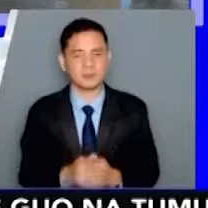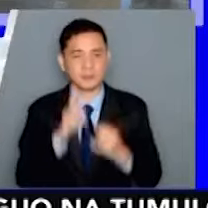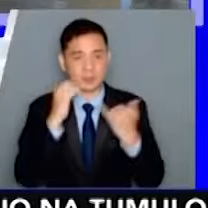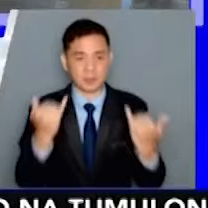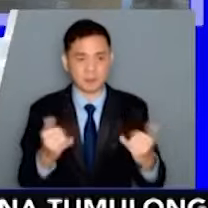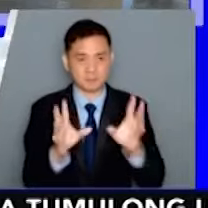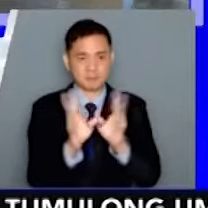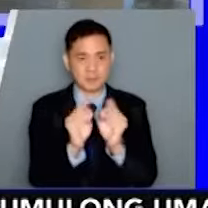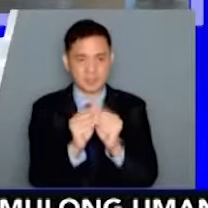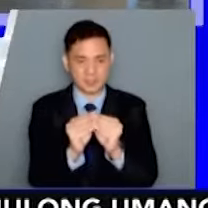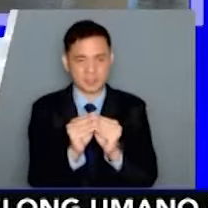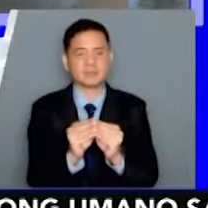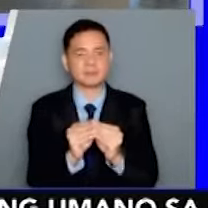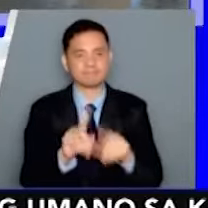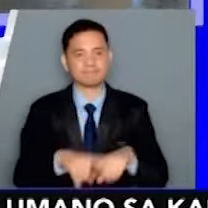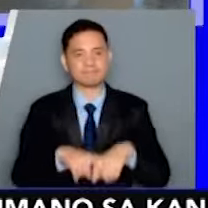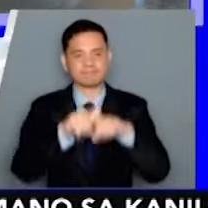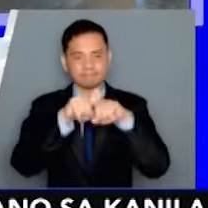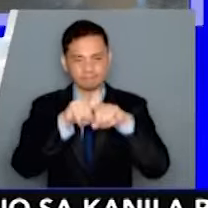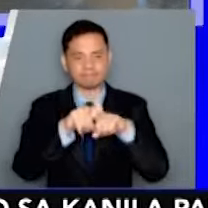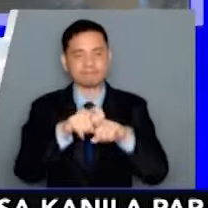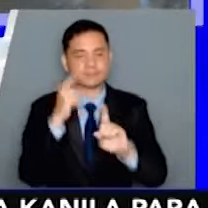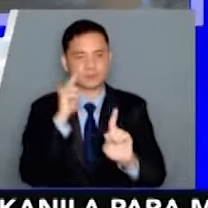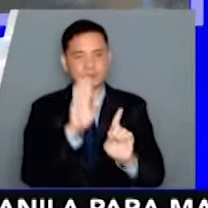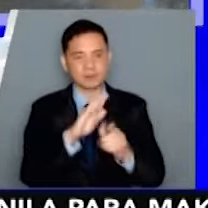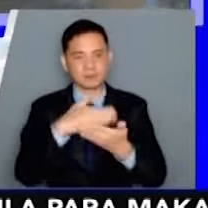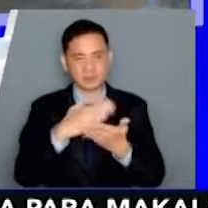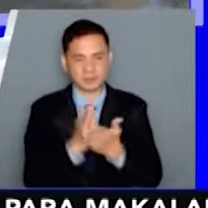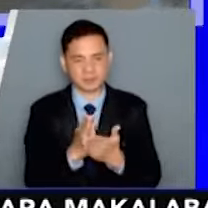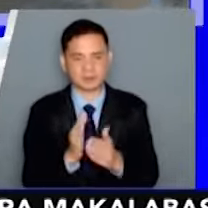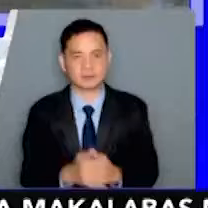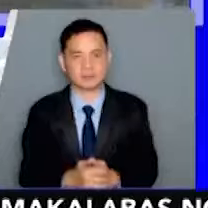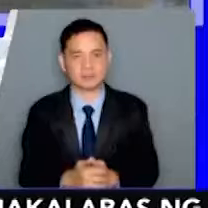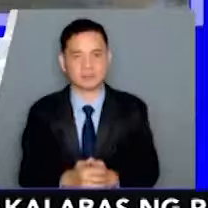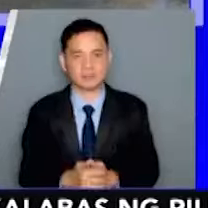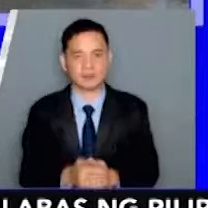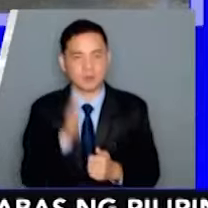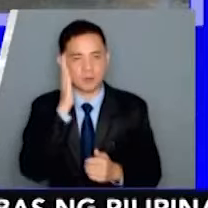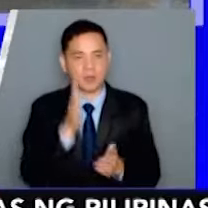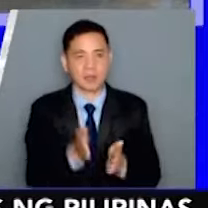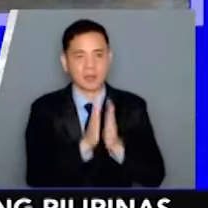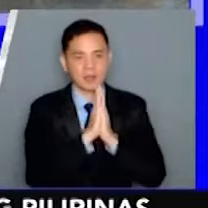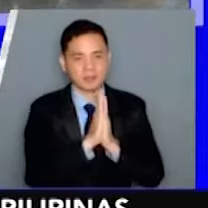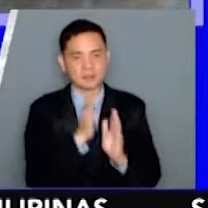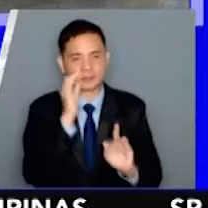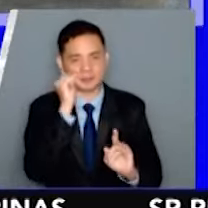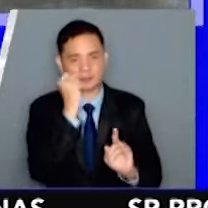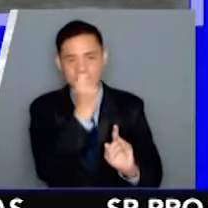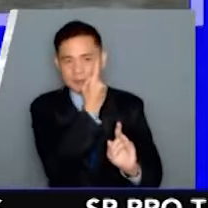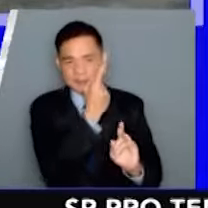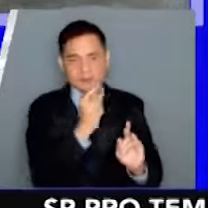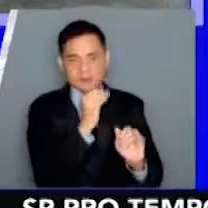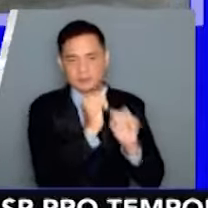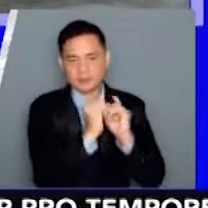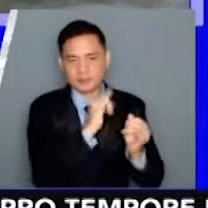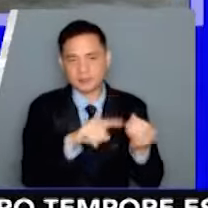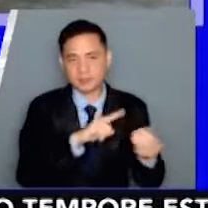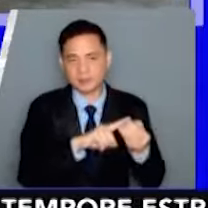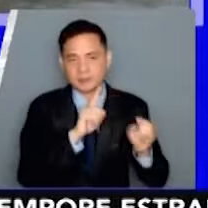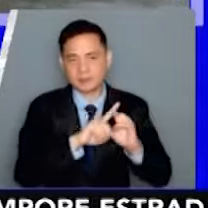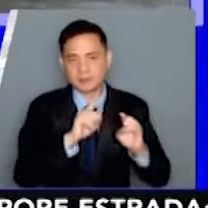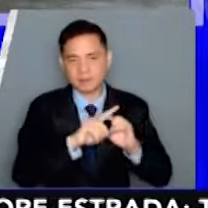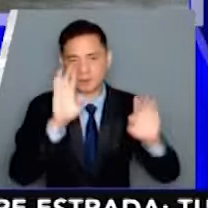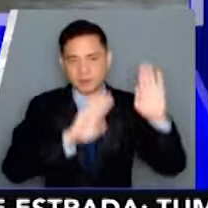2025 budget ng OVP. Patuloy namin kinukuha ang panig ni Vice President Duterte hinggil sa mga issue na ipinupukol sa kanya. Kasabay